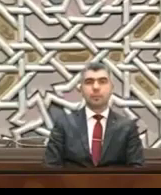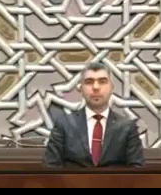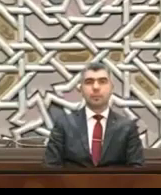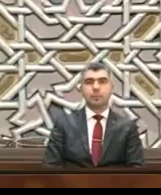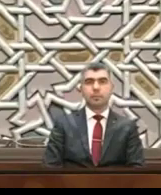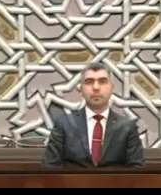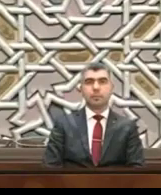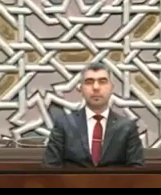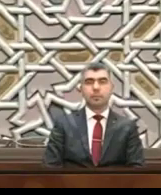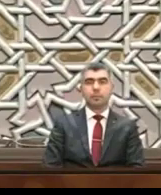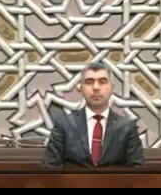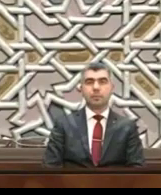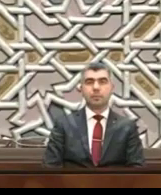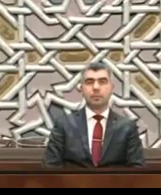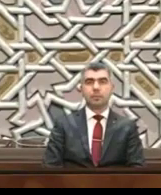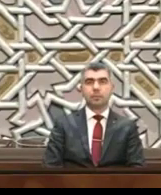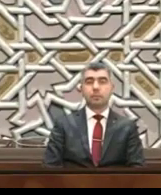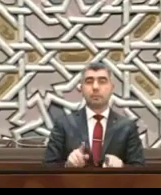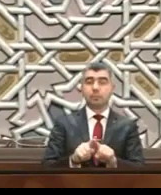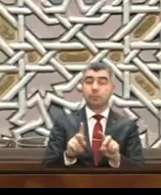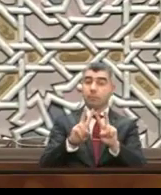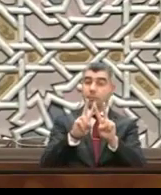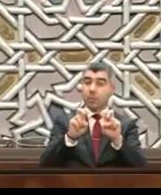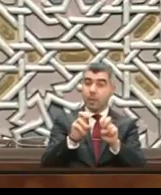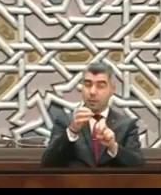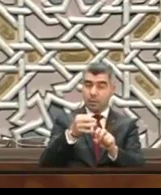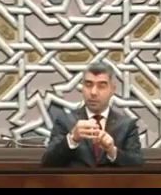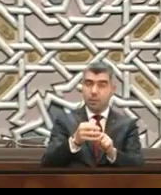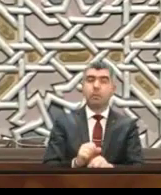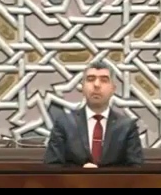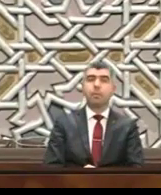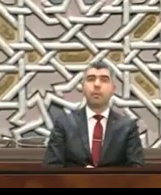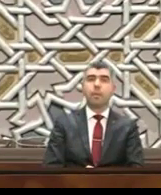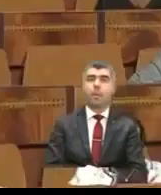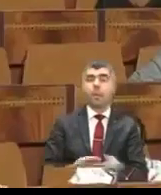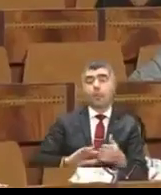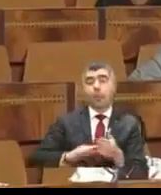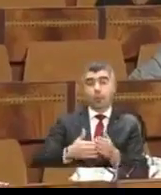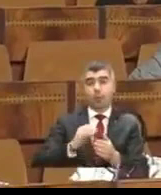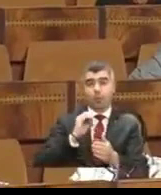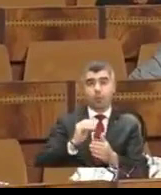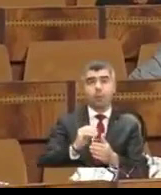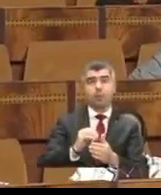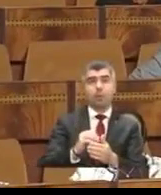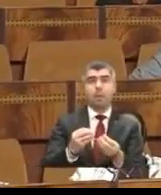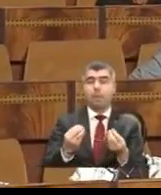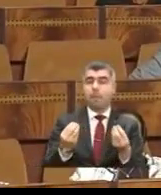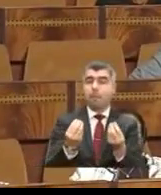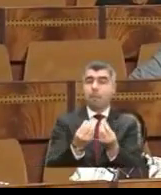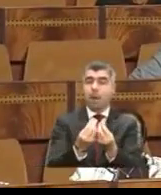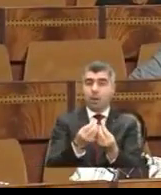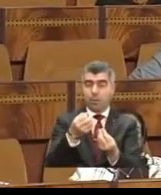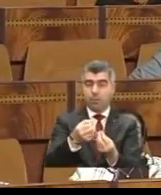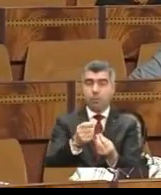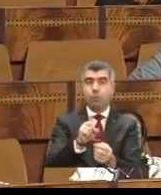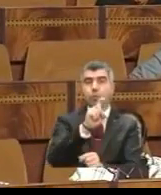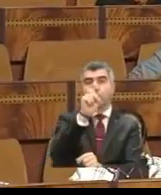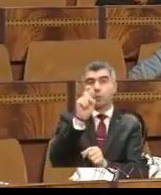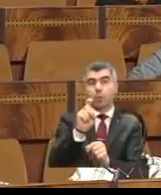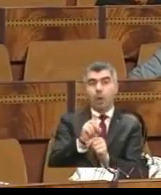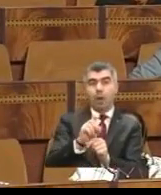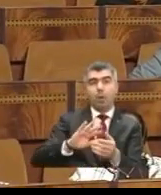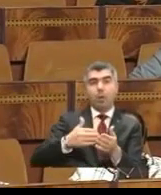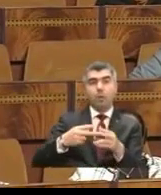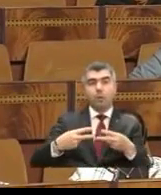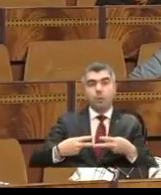أسئلة في إطار الرقابة ديالنا كنواب ديال الأمة، وحنا كنمثلوا الدور ديال المعارضة. الأسئلة ديالنا التي